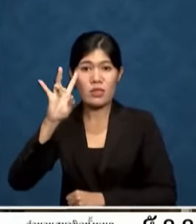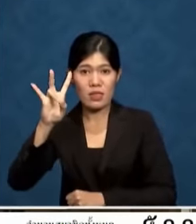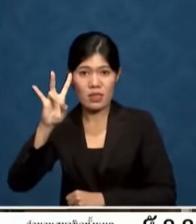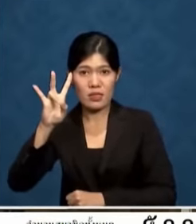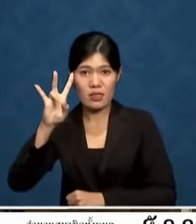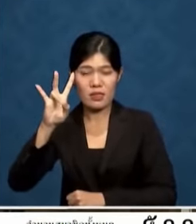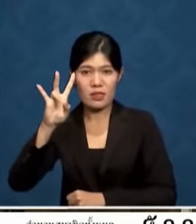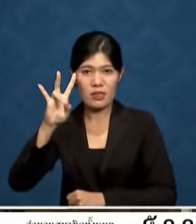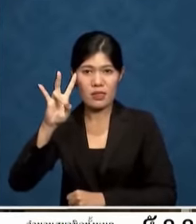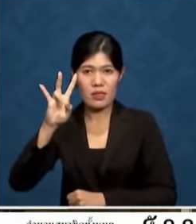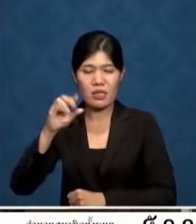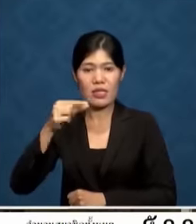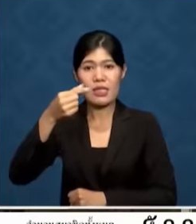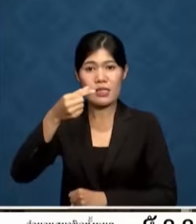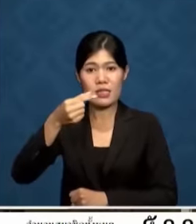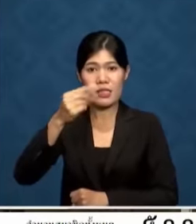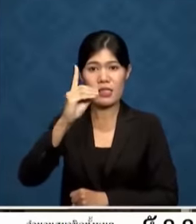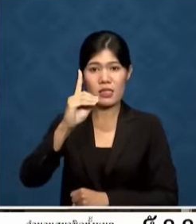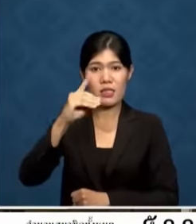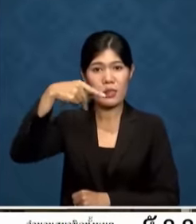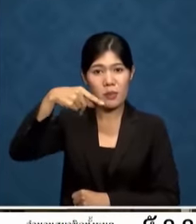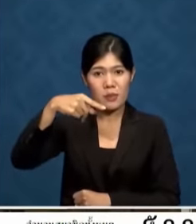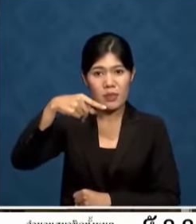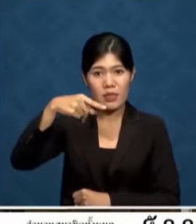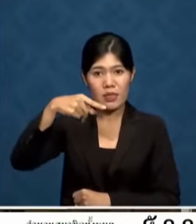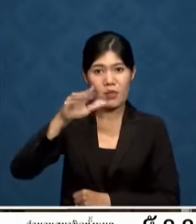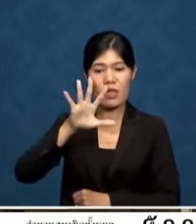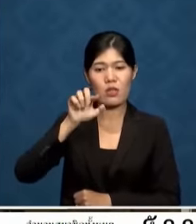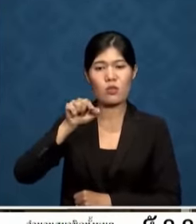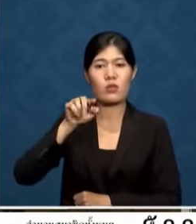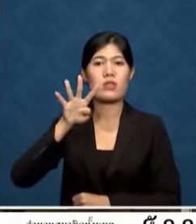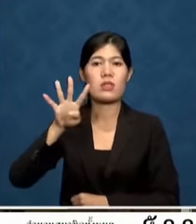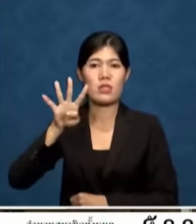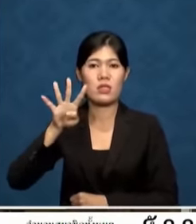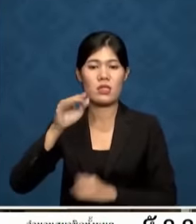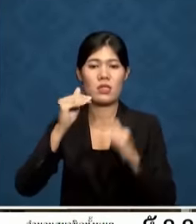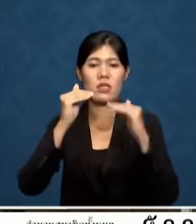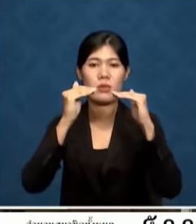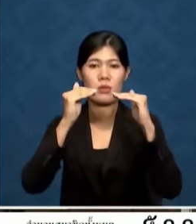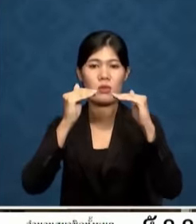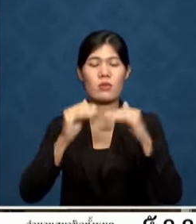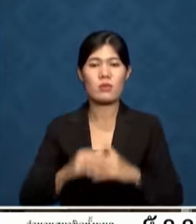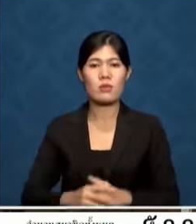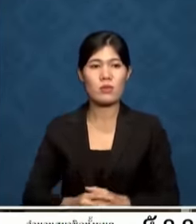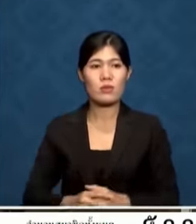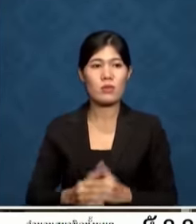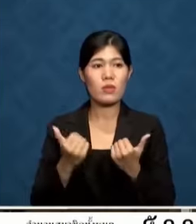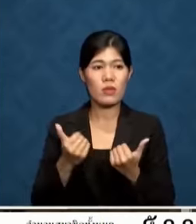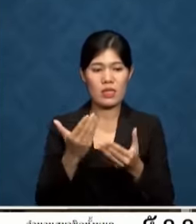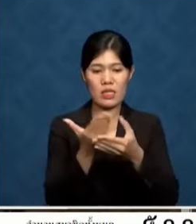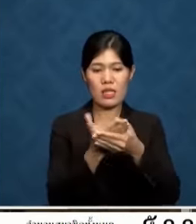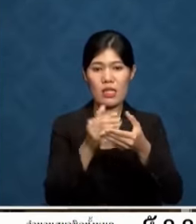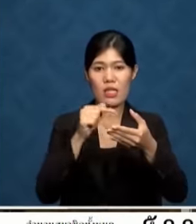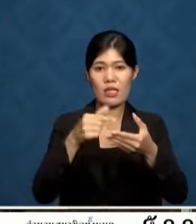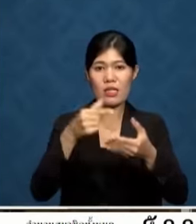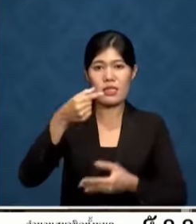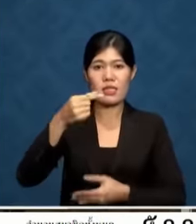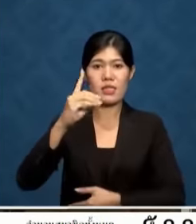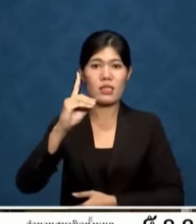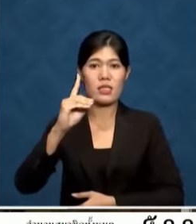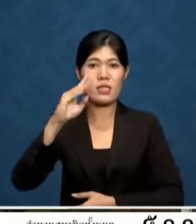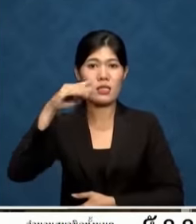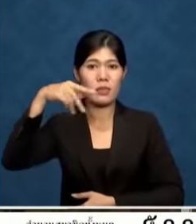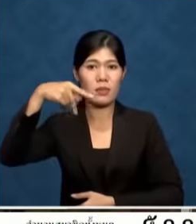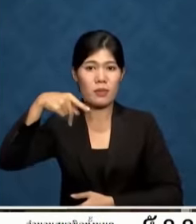ตอนนี้สารภาพบาปแล้วครับมาดูในเอกสารงบปี 68ฉบับนี้ปรากฏว่าลดจาก 5.4มา